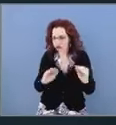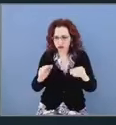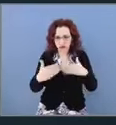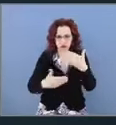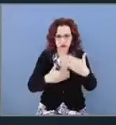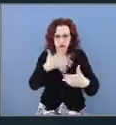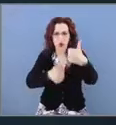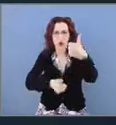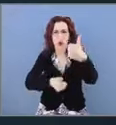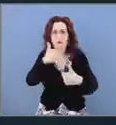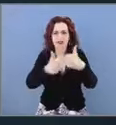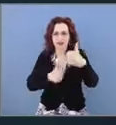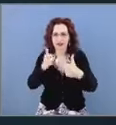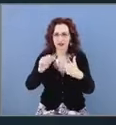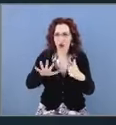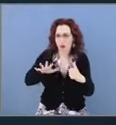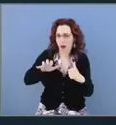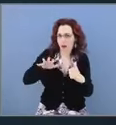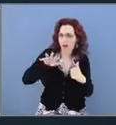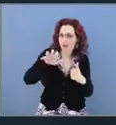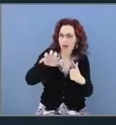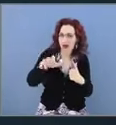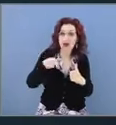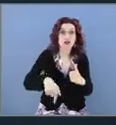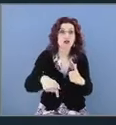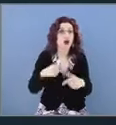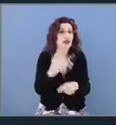è quella di uscire dalla crisi, di tornare a crescere